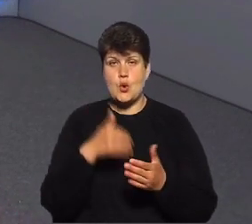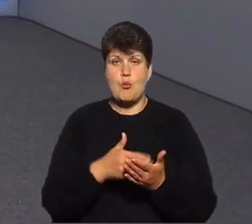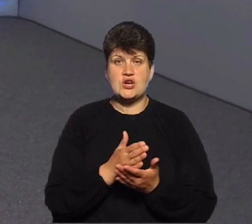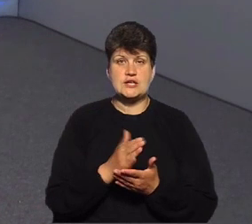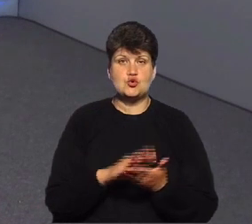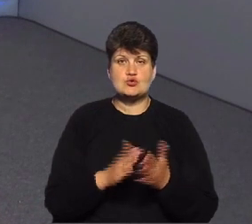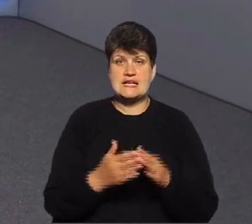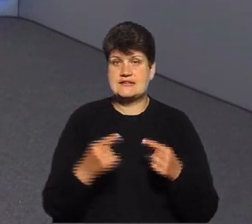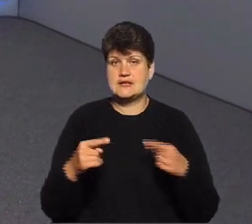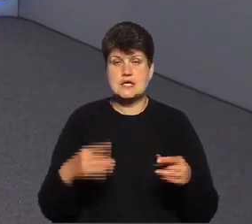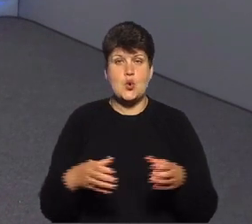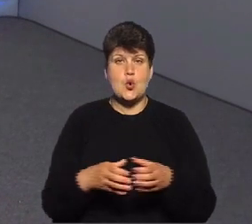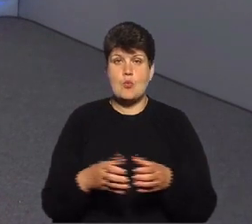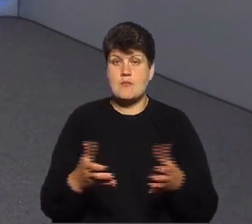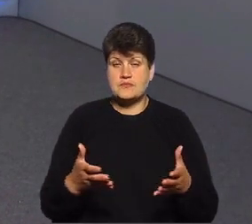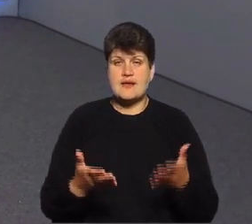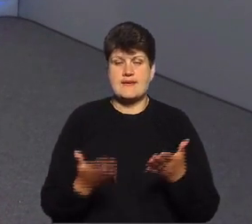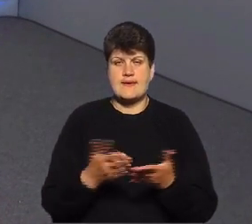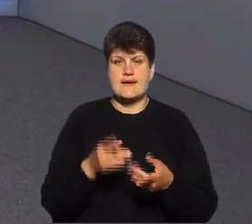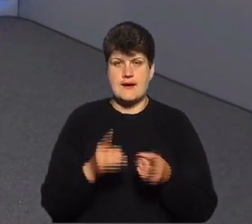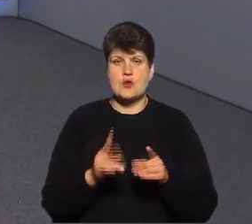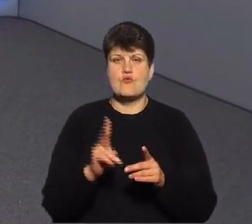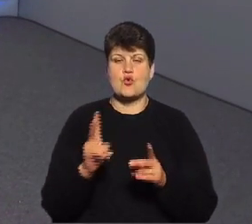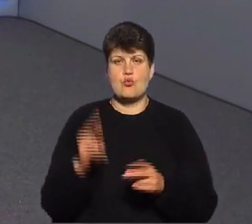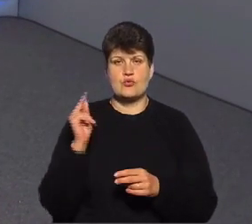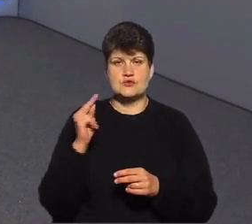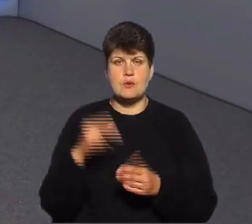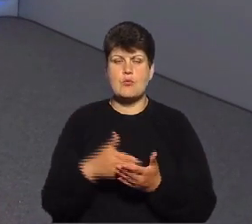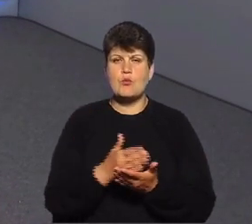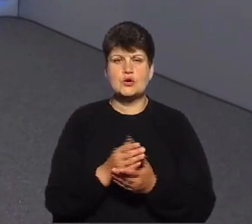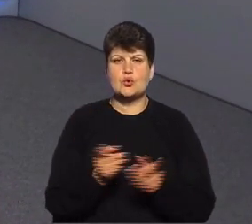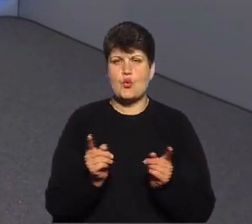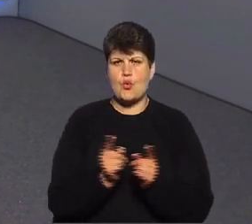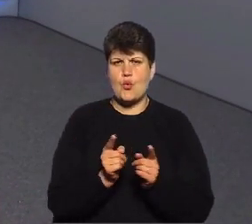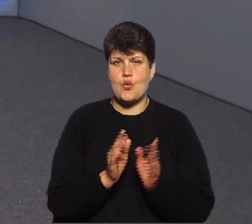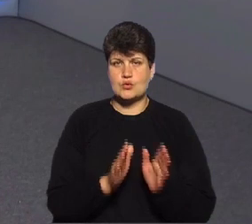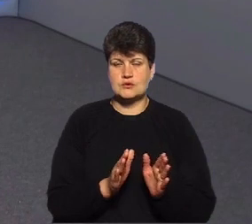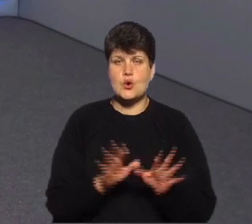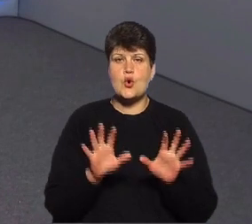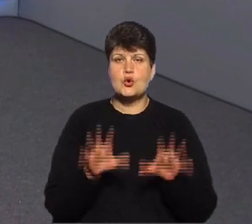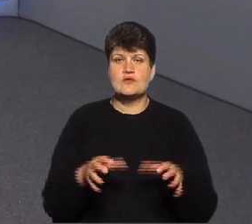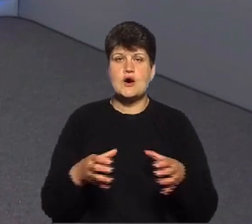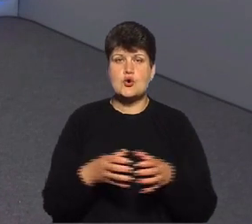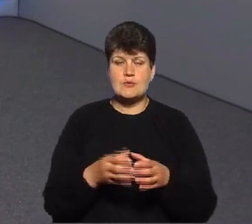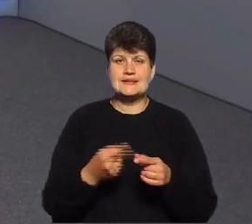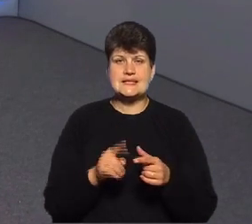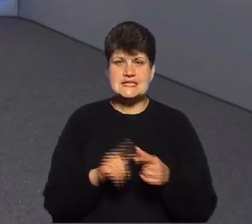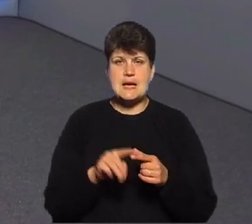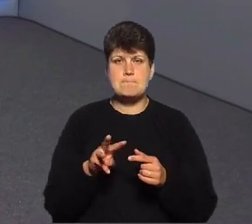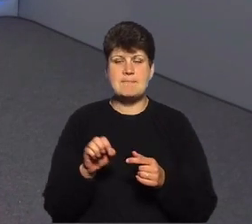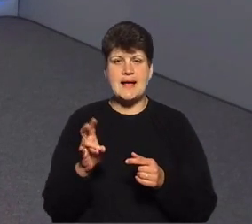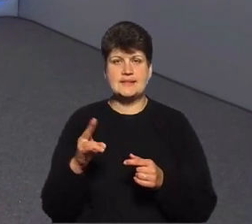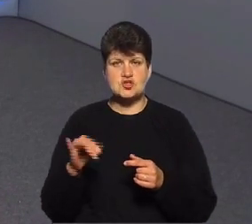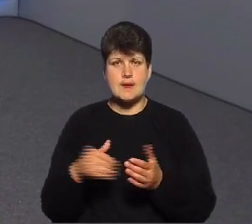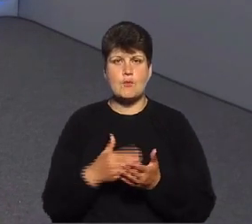громаді, але є реально в кого повчитися. Про політику дуже так коротко, буквально 30 секунд. Голова громади – це така і менеджерська посада, в тому числі політична, так?